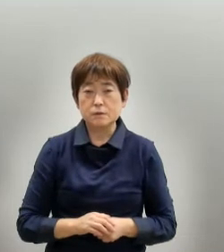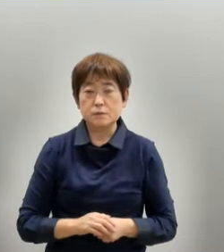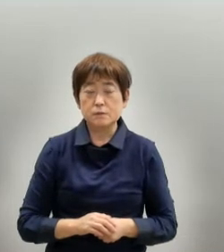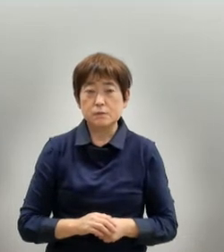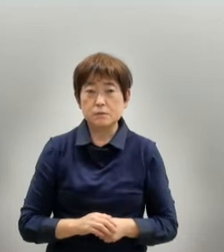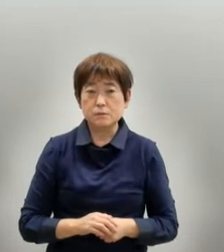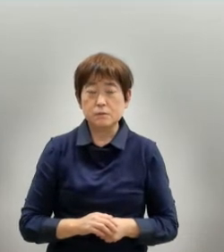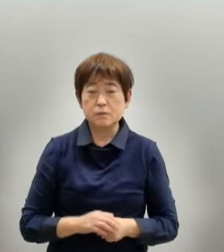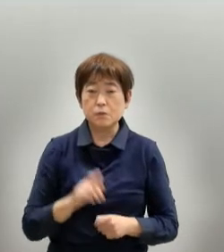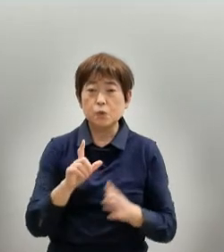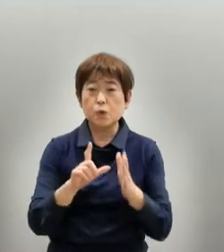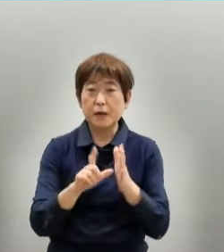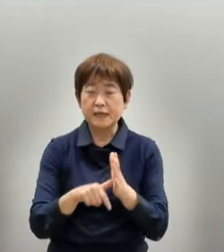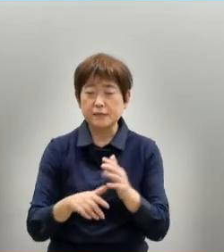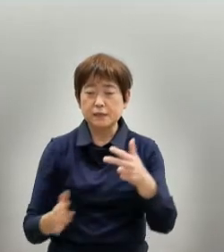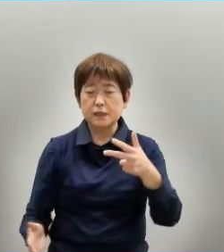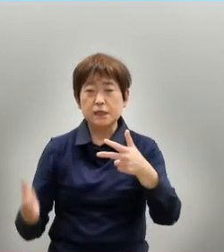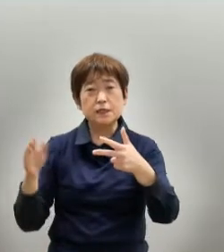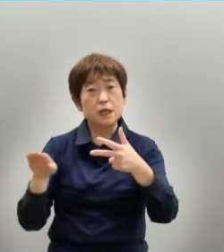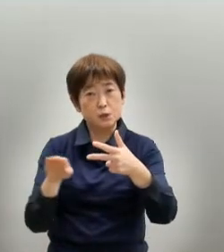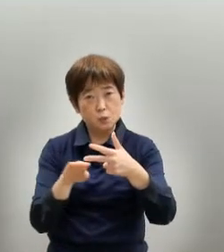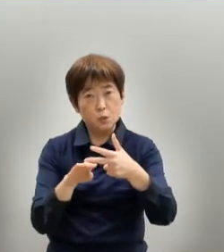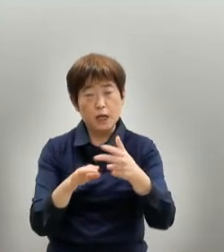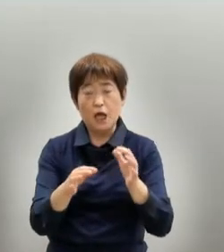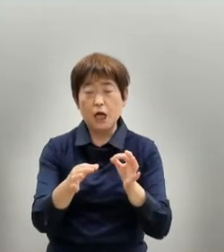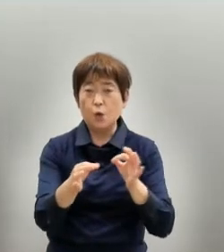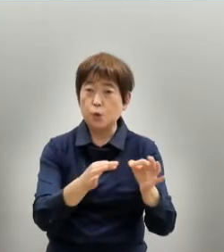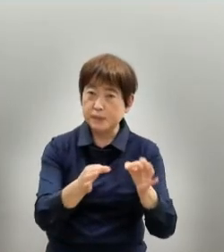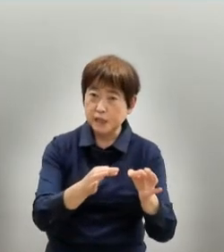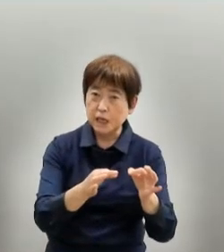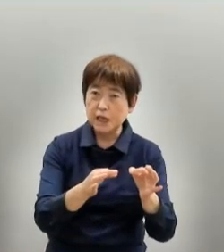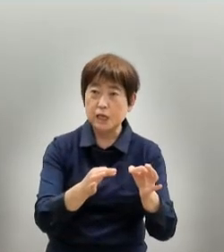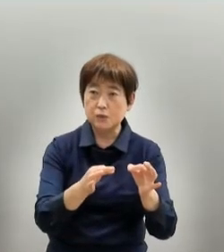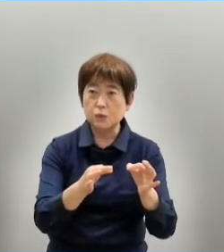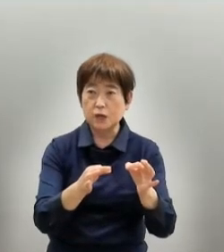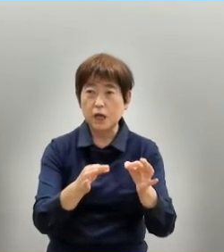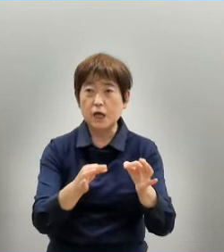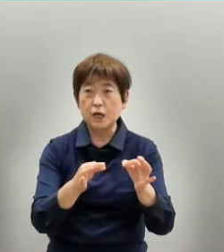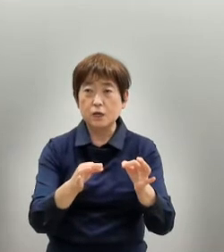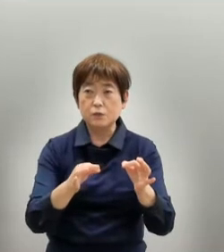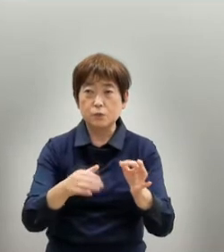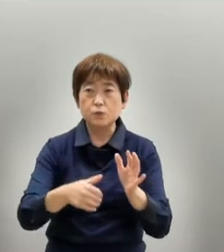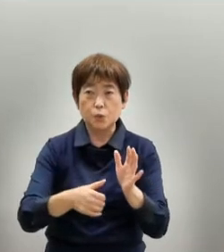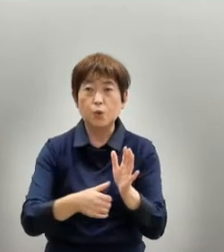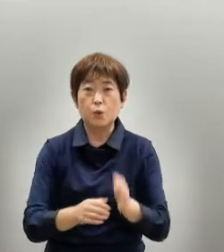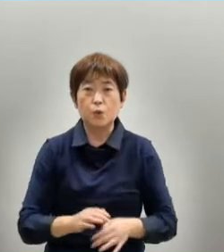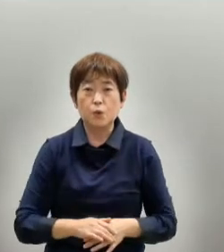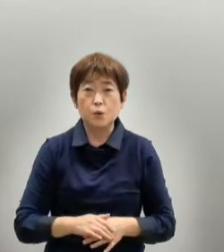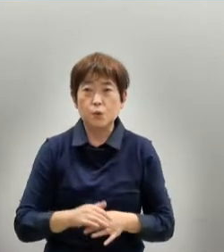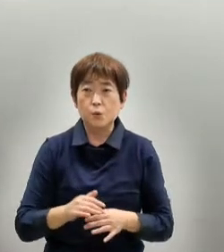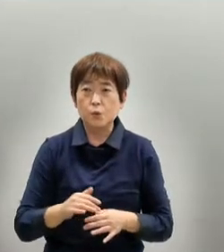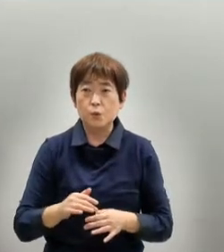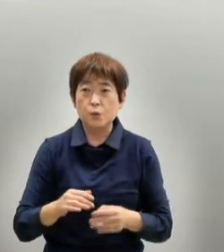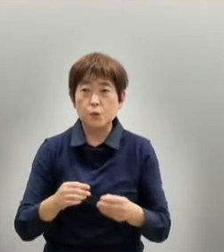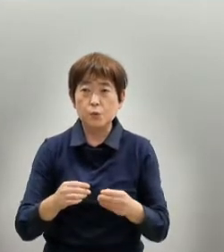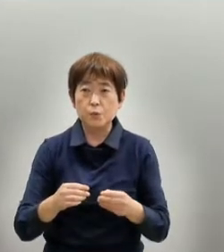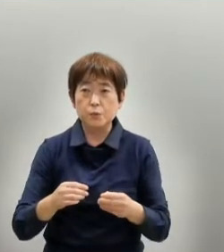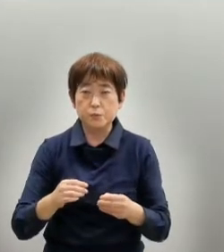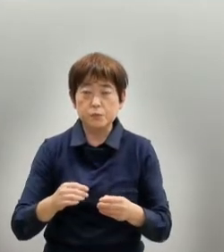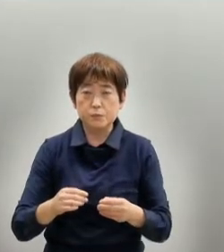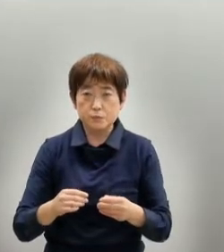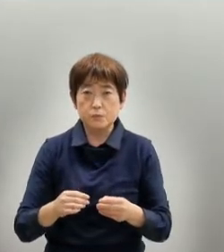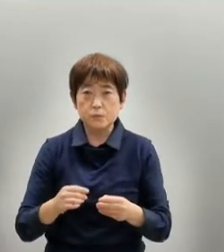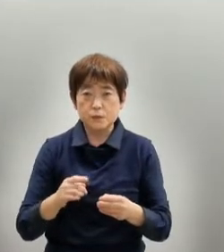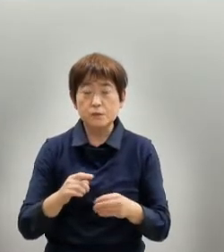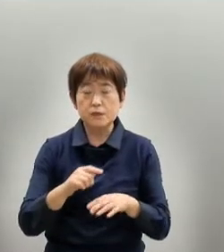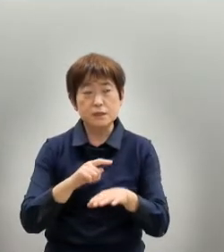公表すると。まあ、この場合ですね、まあ、施設とか店舗などからの名称公表に関する同意は必要としないという、まあ、同意を取っていると時間